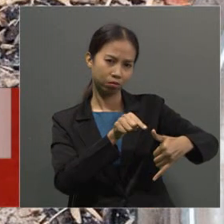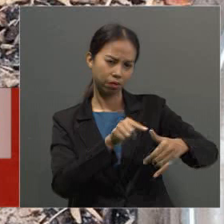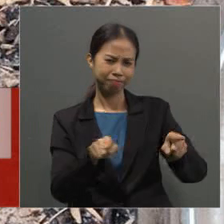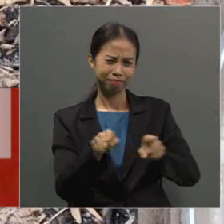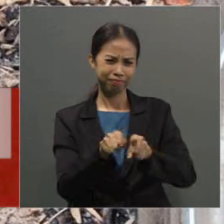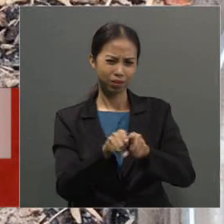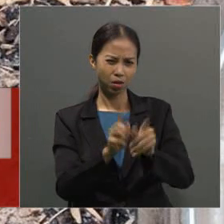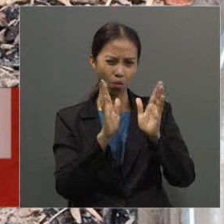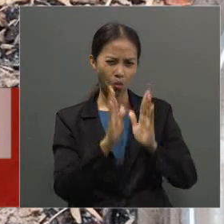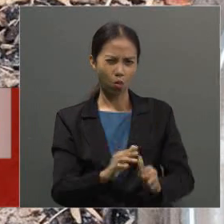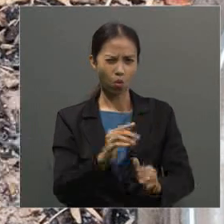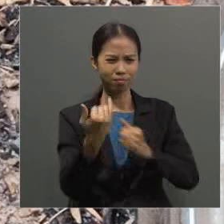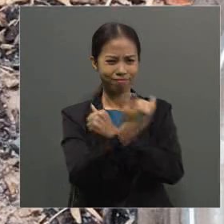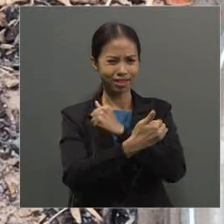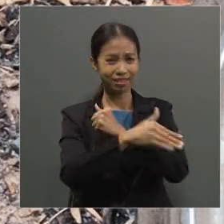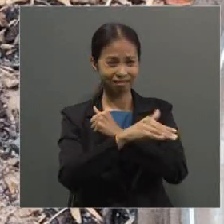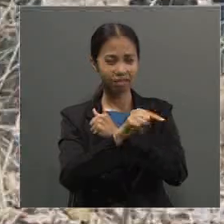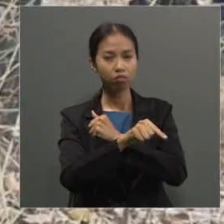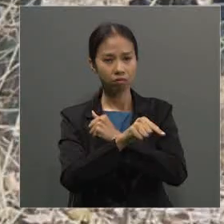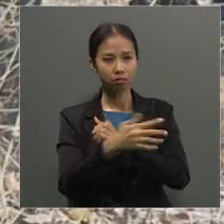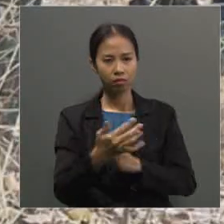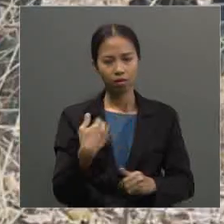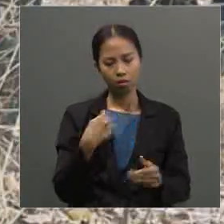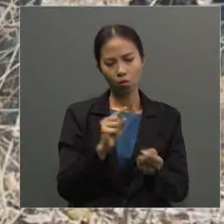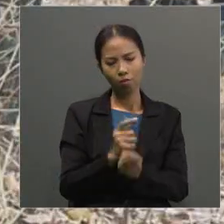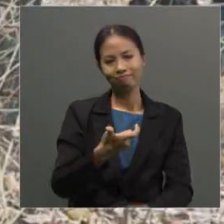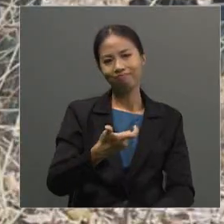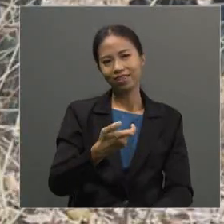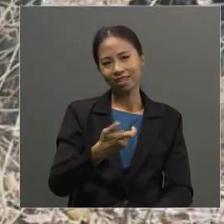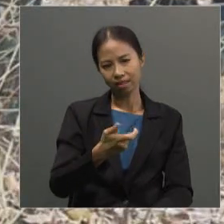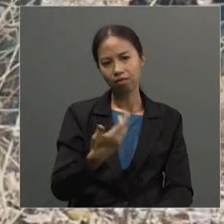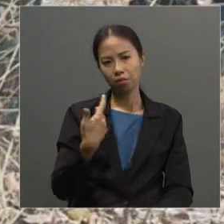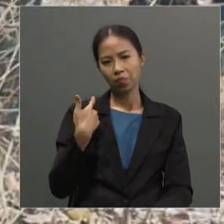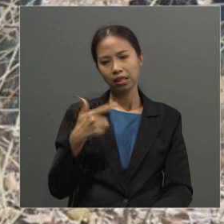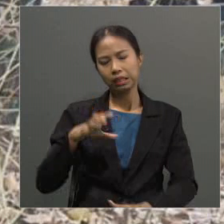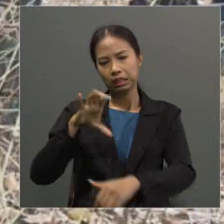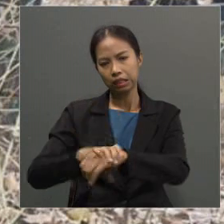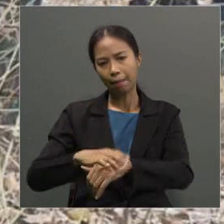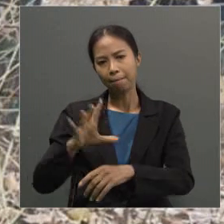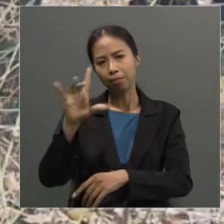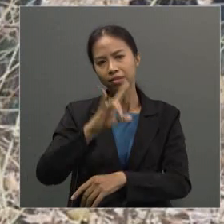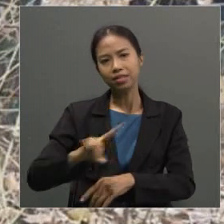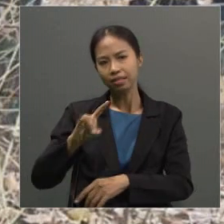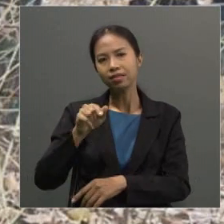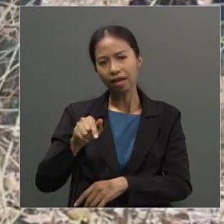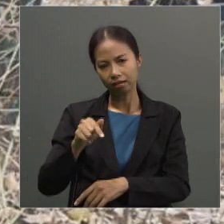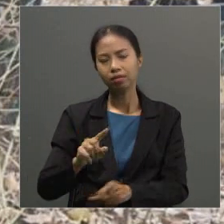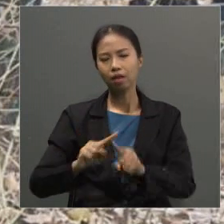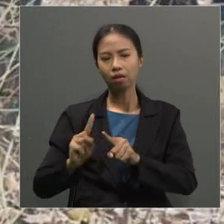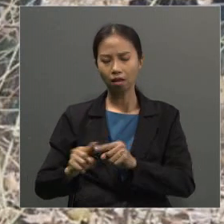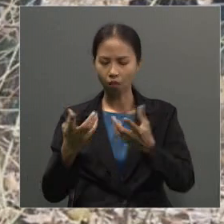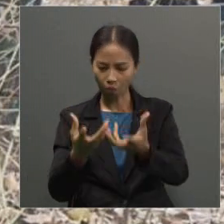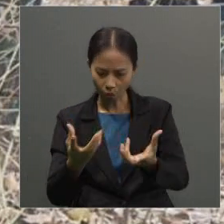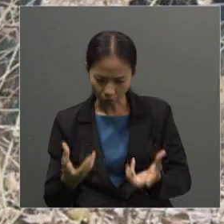ด้าวพบอุปกรณ์กระทำผิดก็คือไฟแช็คและอุปกรณ์ล่าสัตว์ป่าบ่วงวงดักไก่ป่าและ